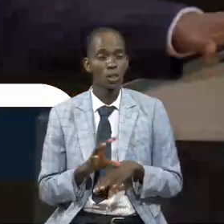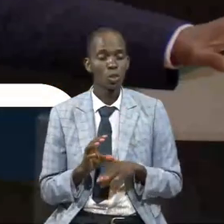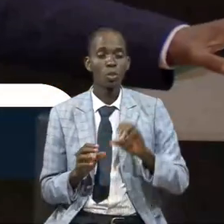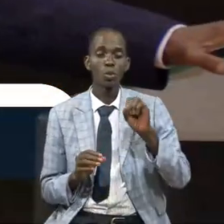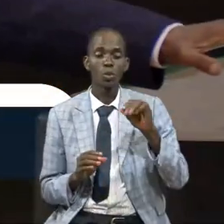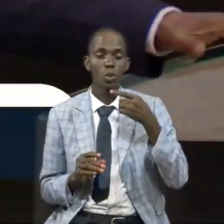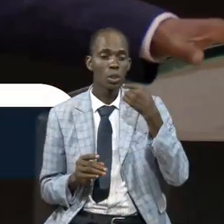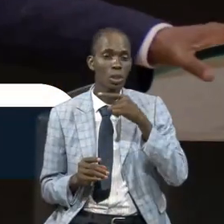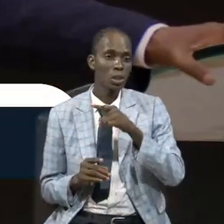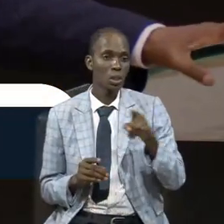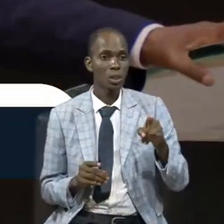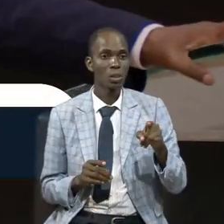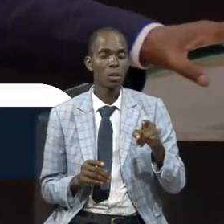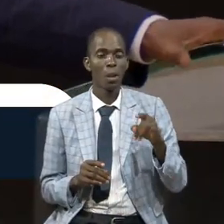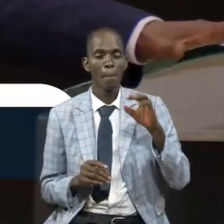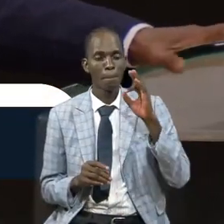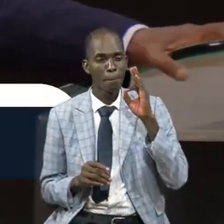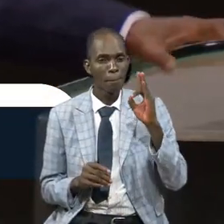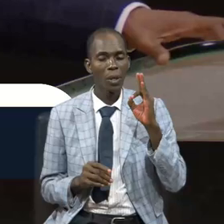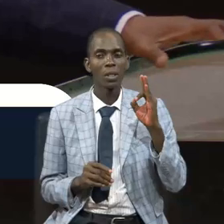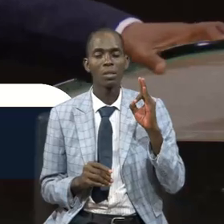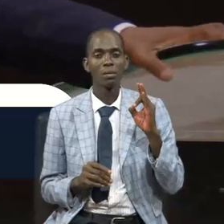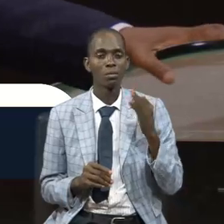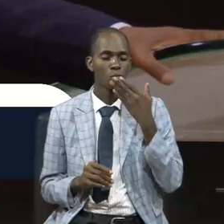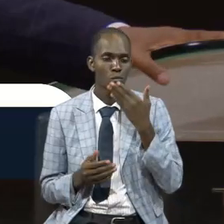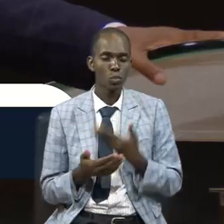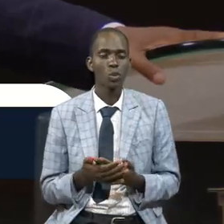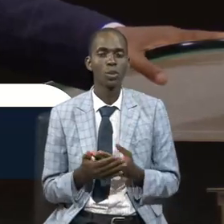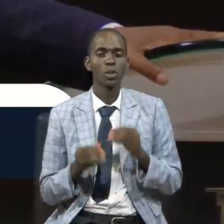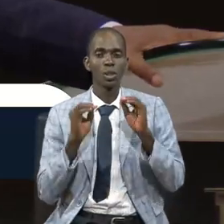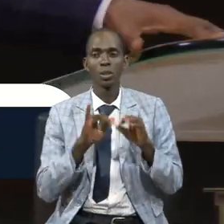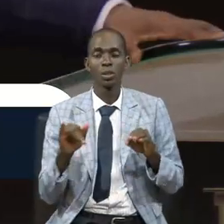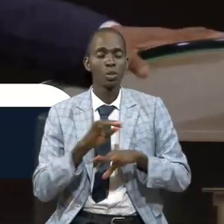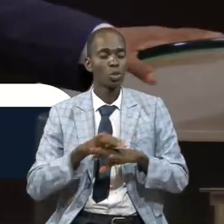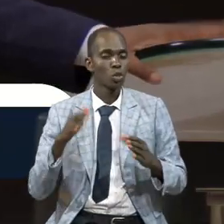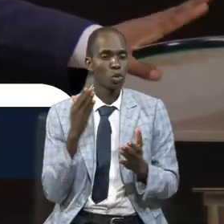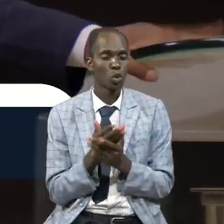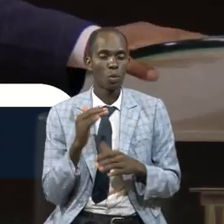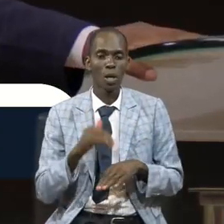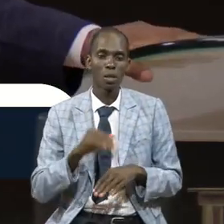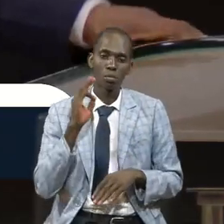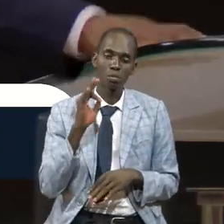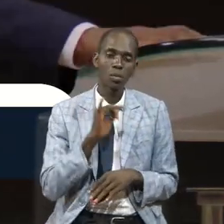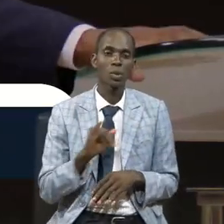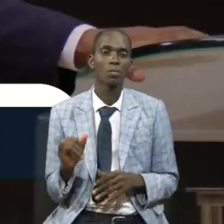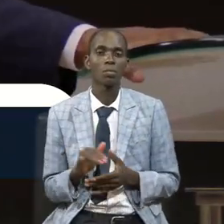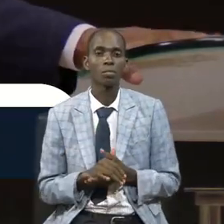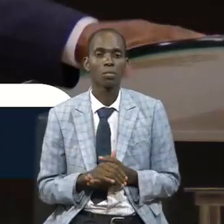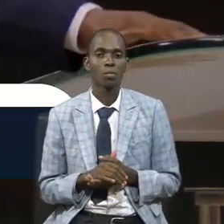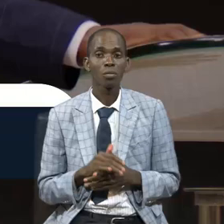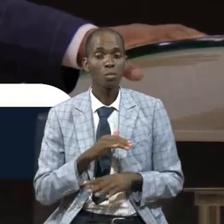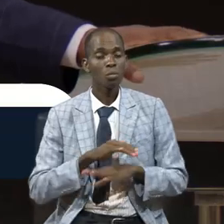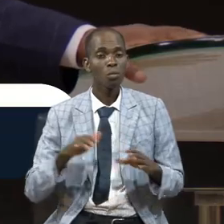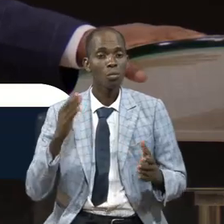l'église, parlez et agissez. Prêchez la saine doctrine. Ne vous arrêtez pas au